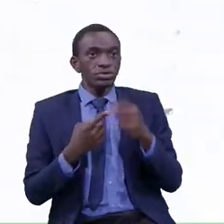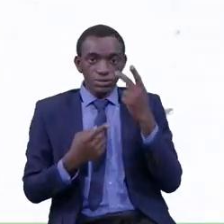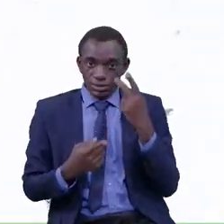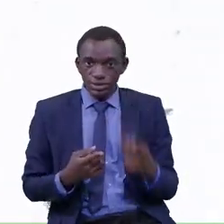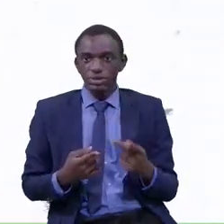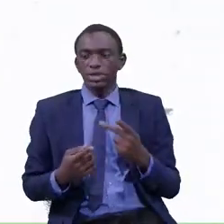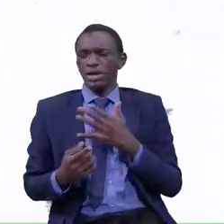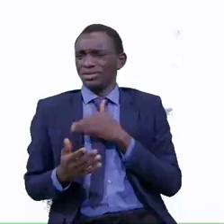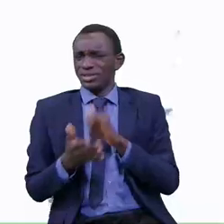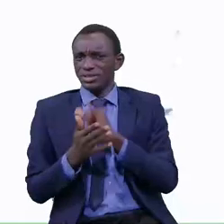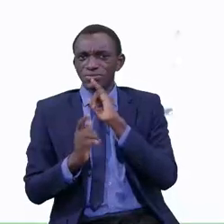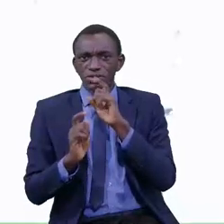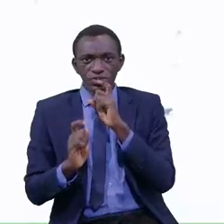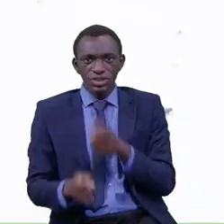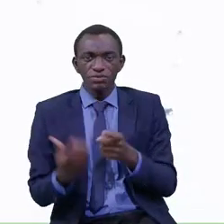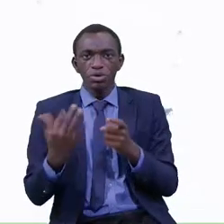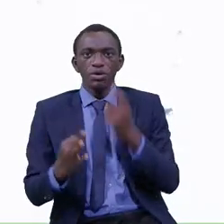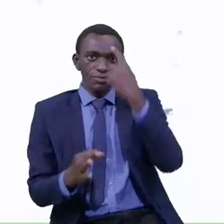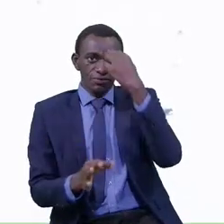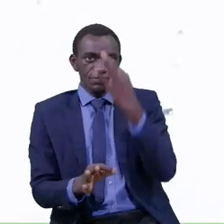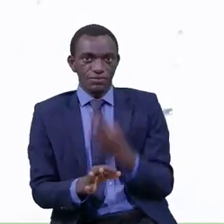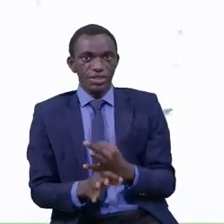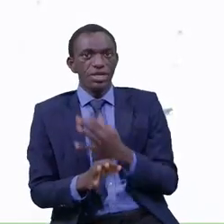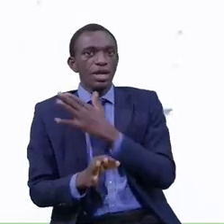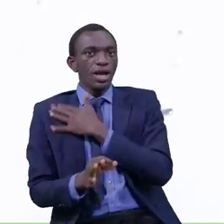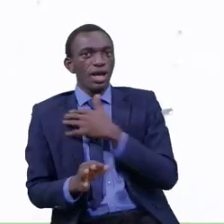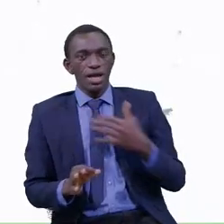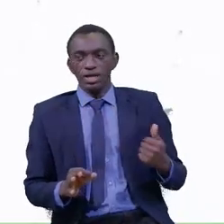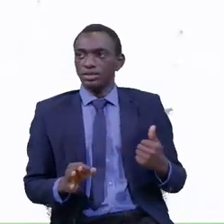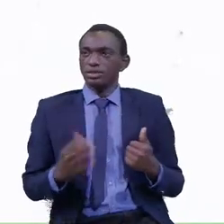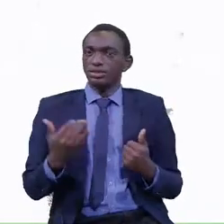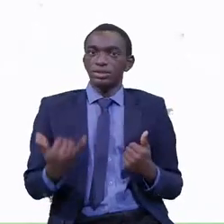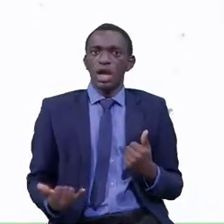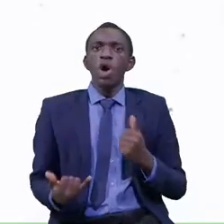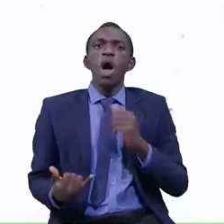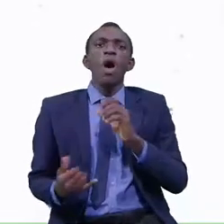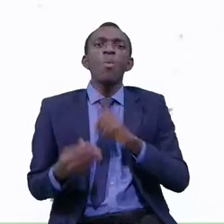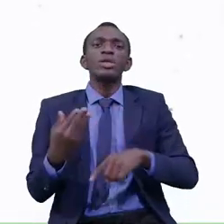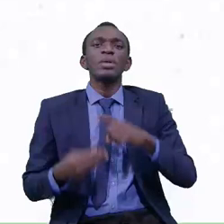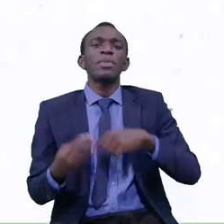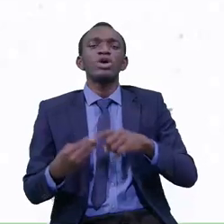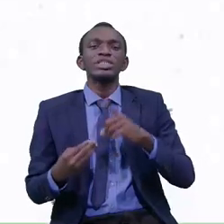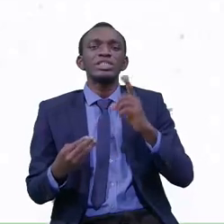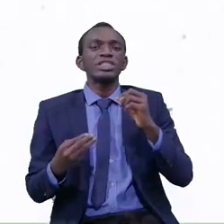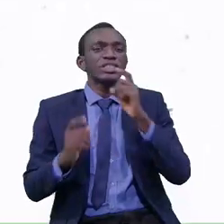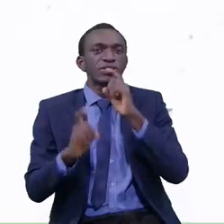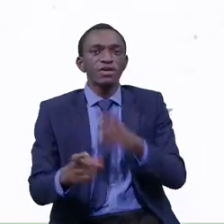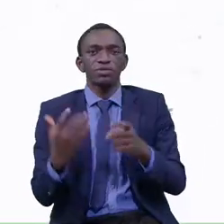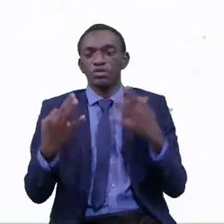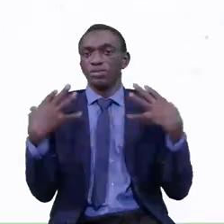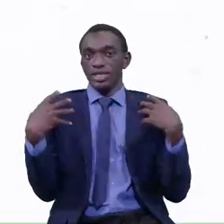ouverts. Et le don de guérison. Naaman est venu. Rempli de lèpre. Le même